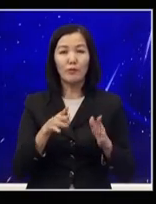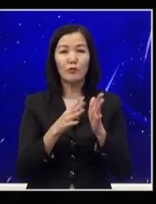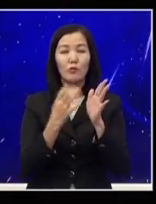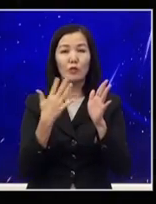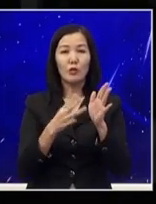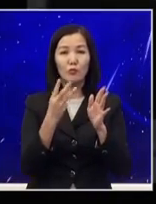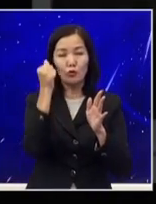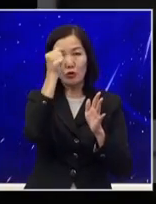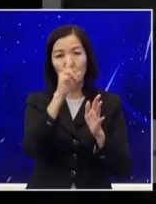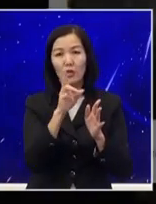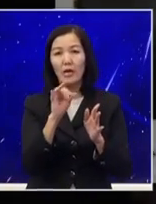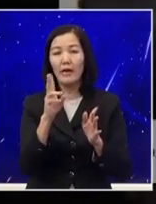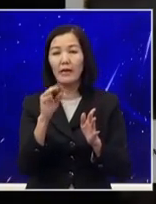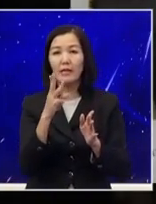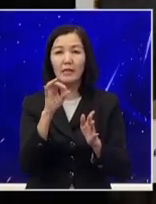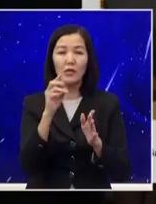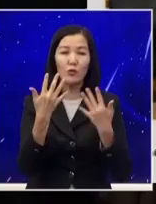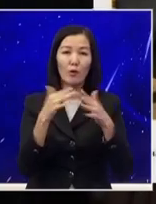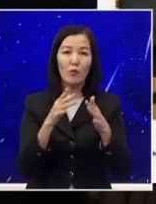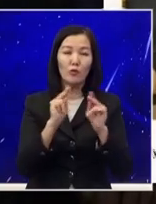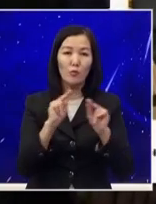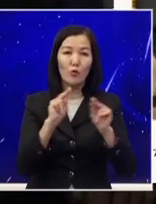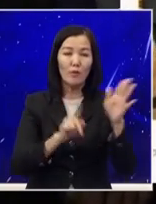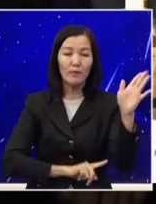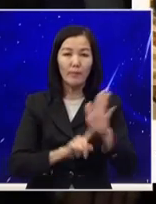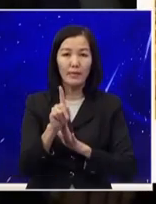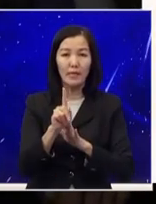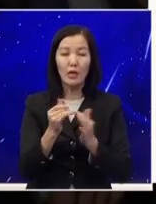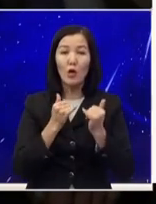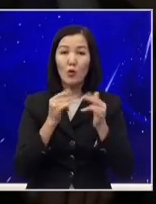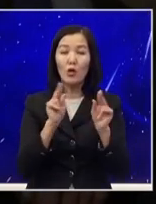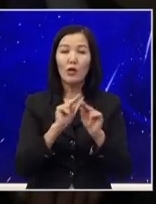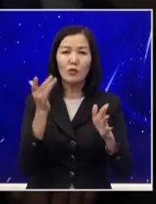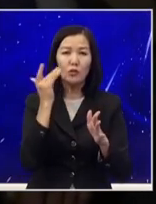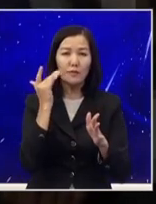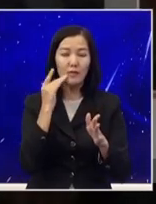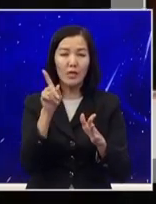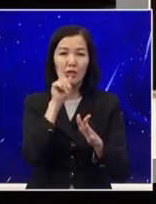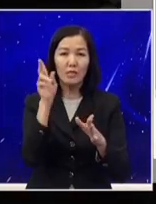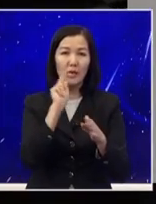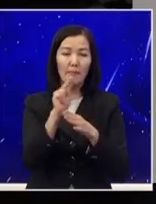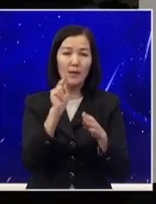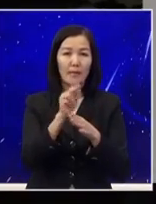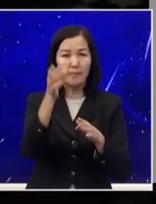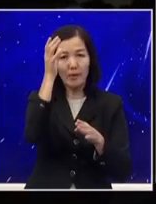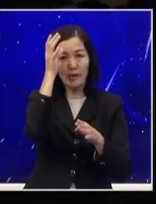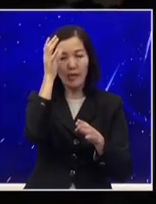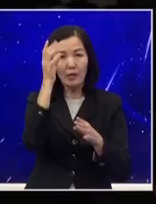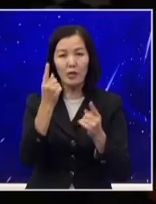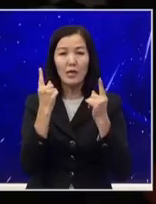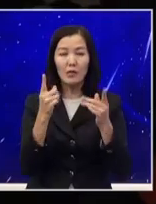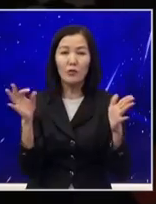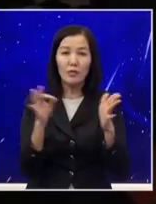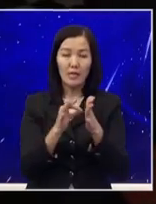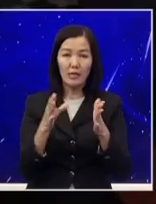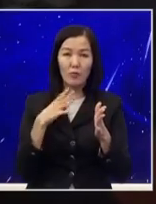жылы Қаратал ауданының Тастөбе ауылында мұғалім болудан бастайды. Ұлағатты ұстаз әрқашанда жастарға білім беру мәселесін ұлы мақсат деп